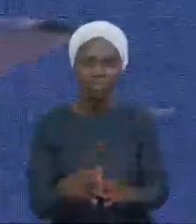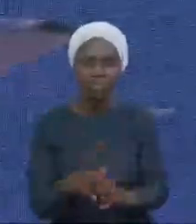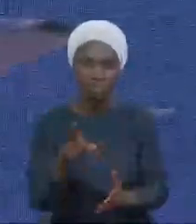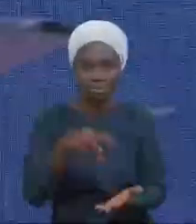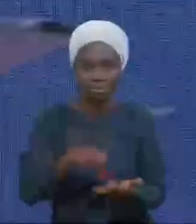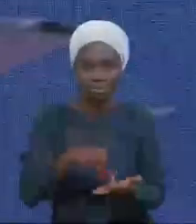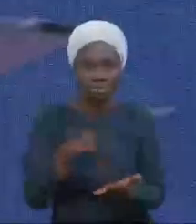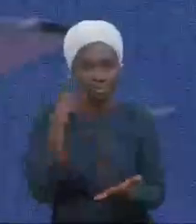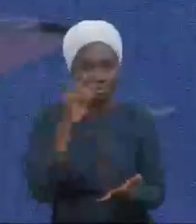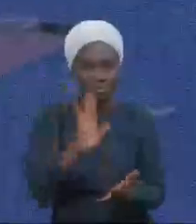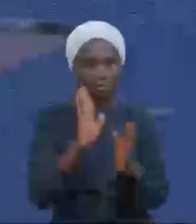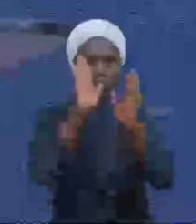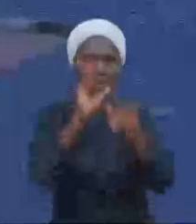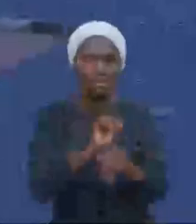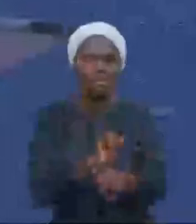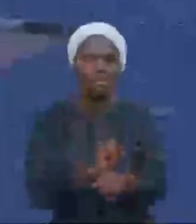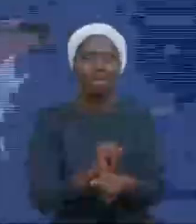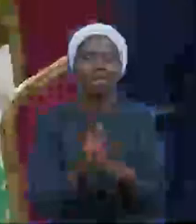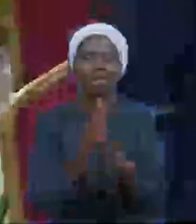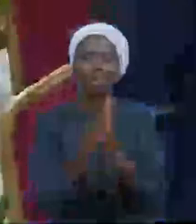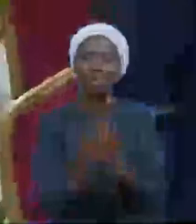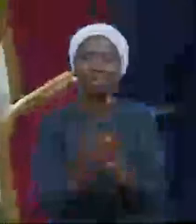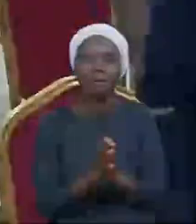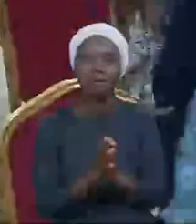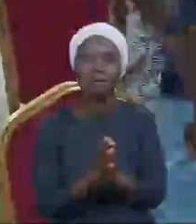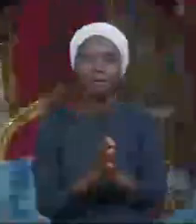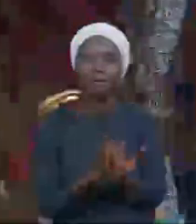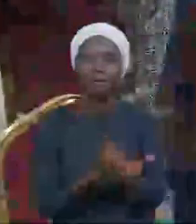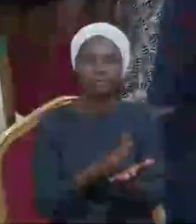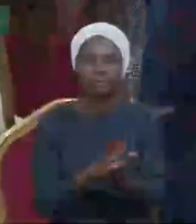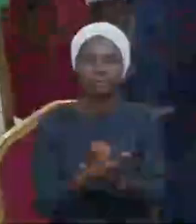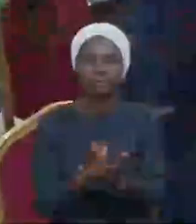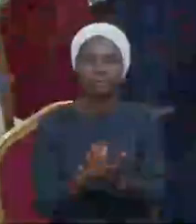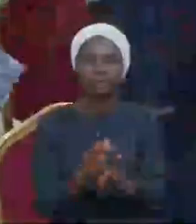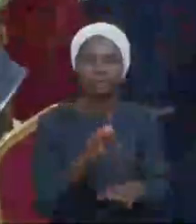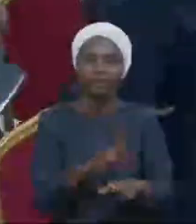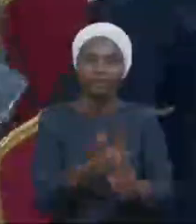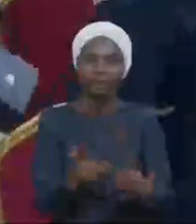miracle, la visitation divine ce soir.